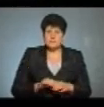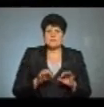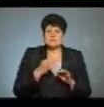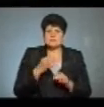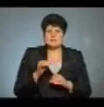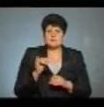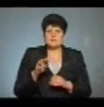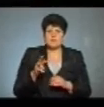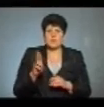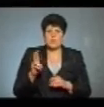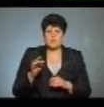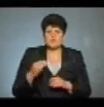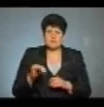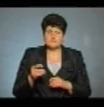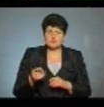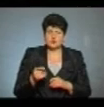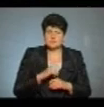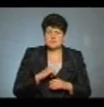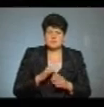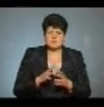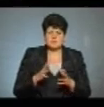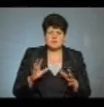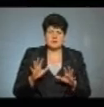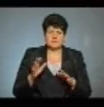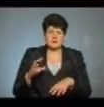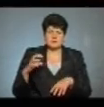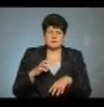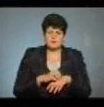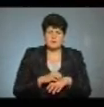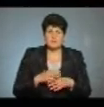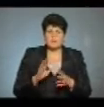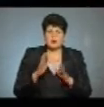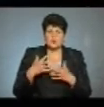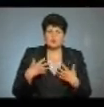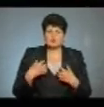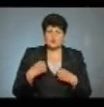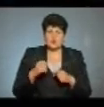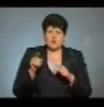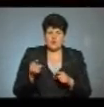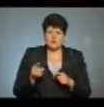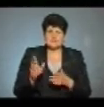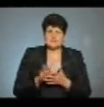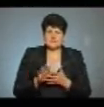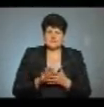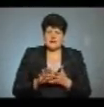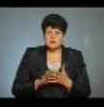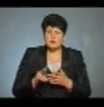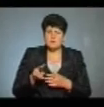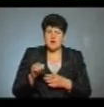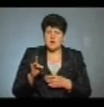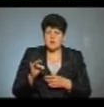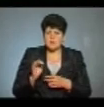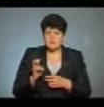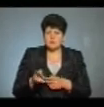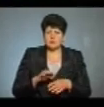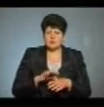Ігор М'яковський, у Тернополі найбільше випадків укусів кліщів у парку здоров'я. За його словами, дезінфекцію парків у Тернополі